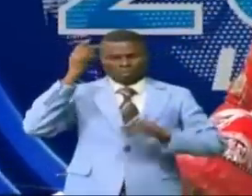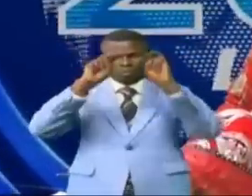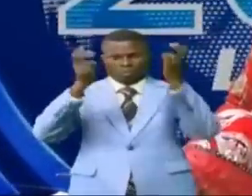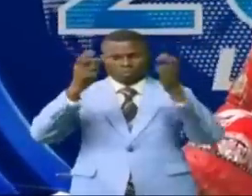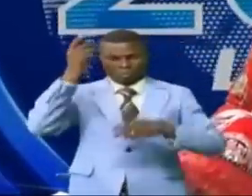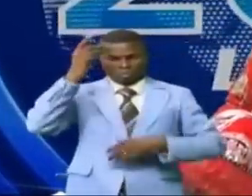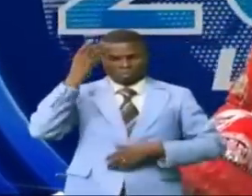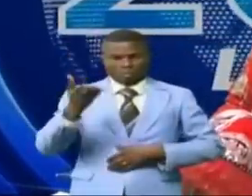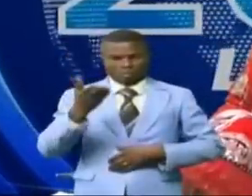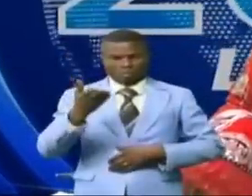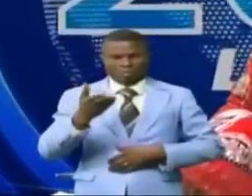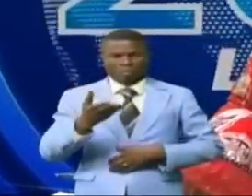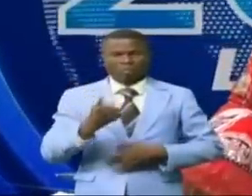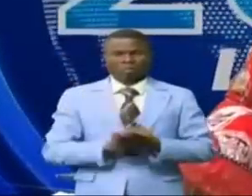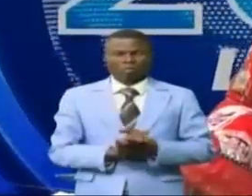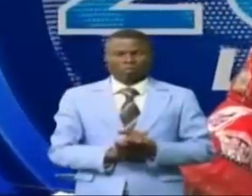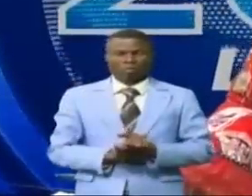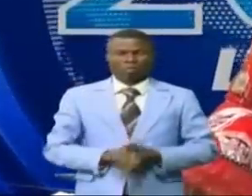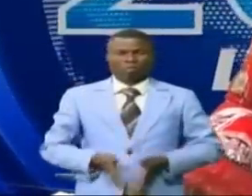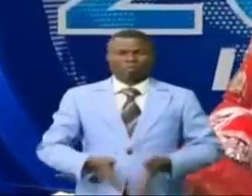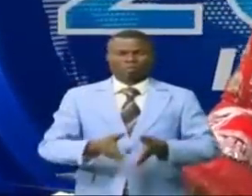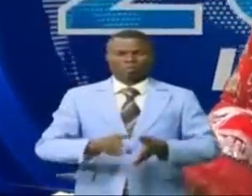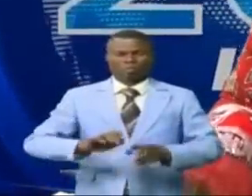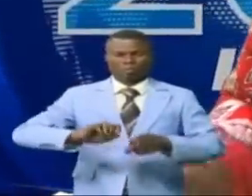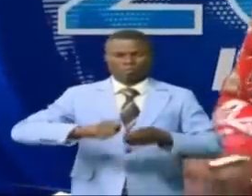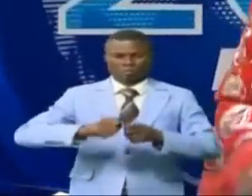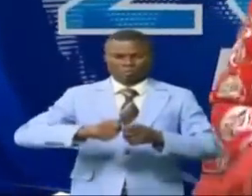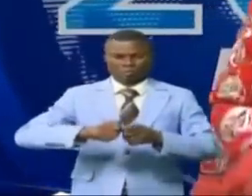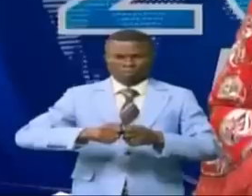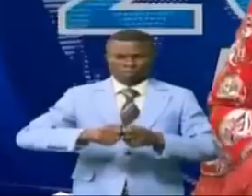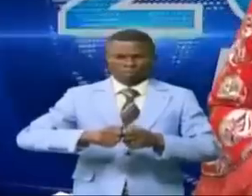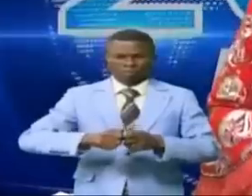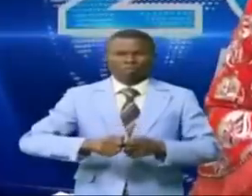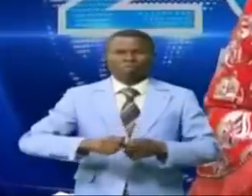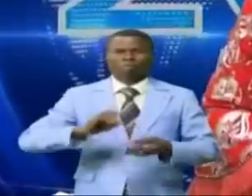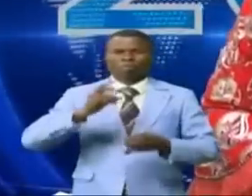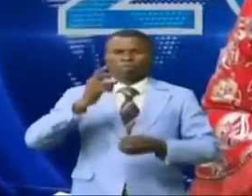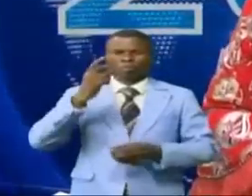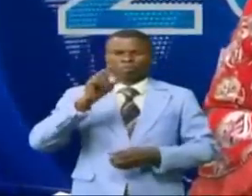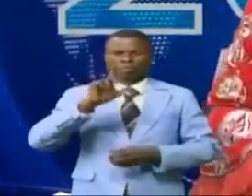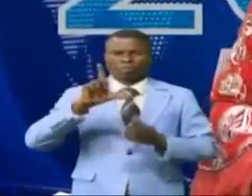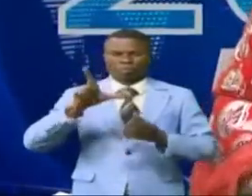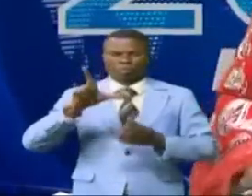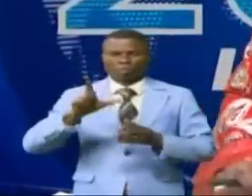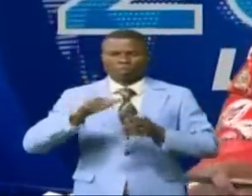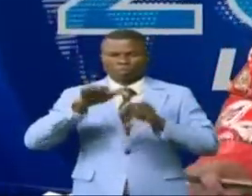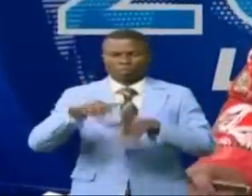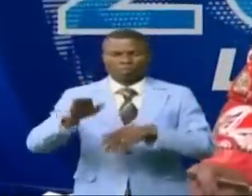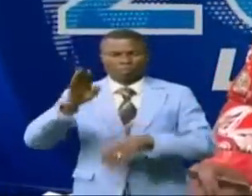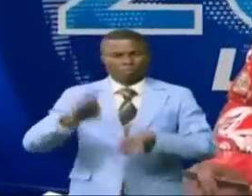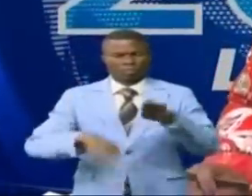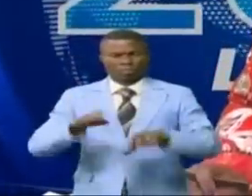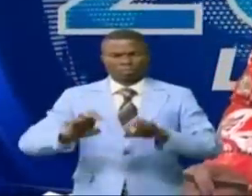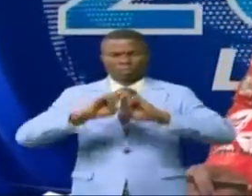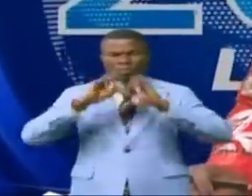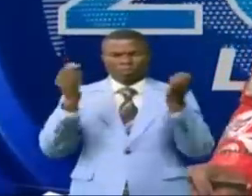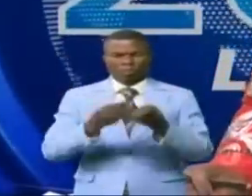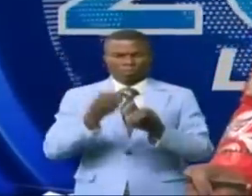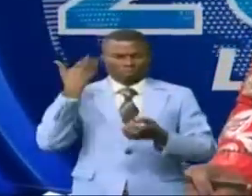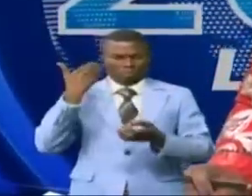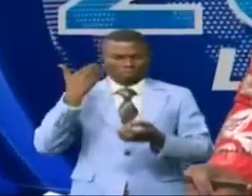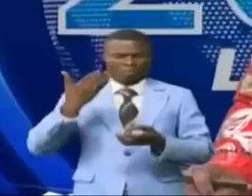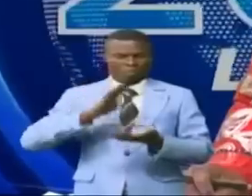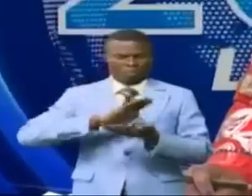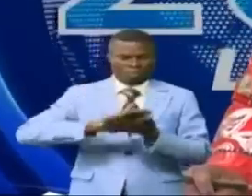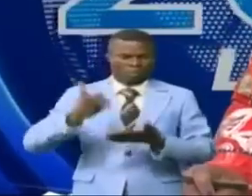que suite à une fuite sur la DN350 au niveau de la Fikine, son usine de traitement d'eau de Ndjili